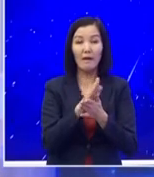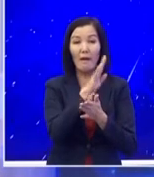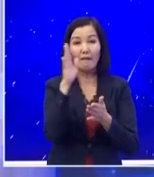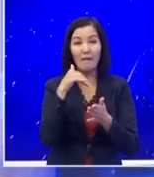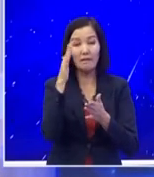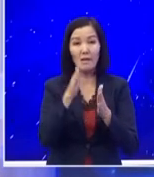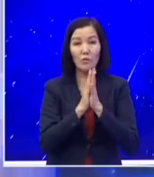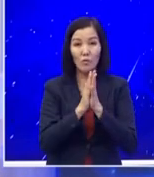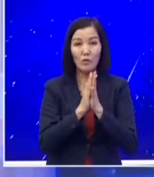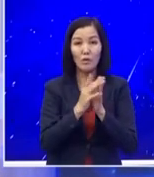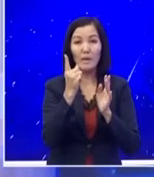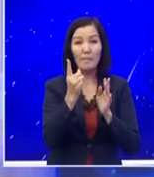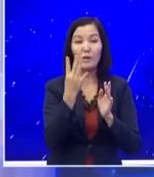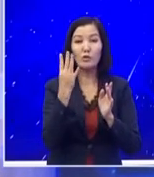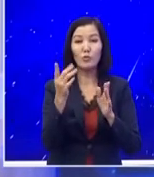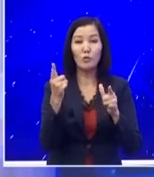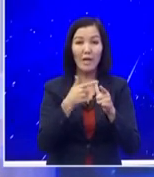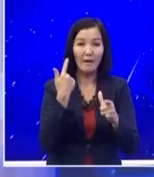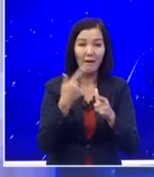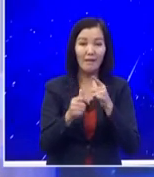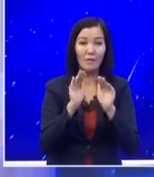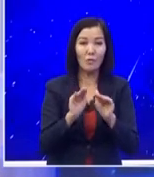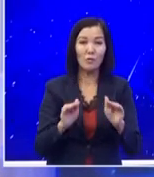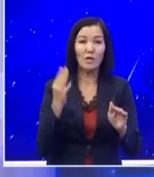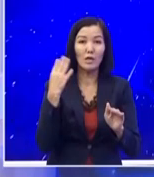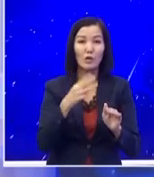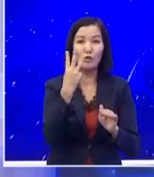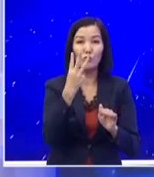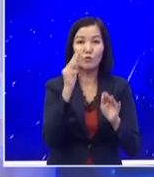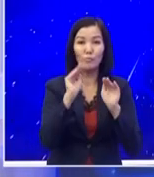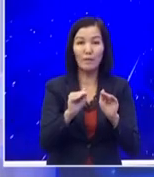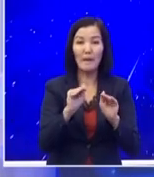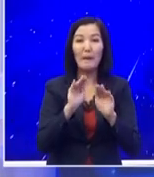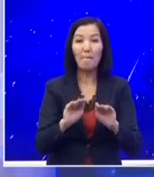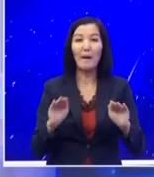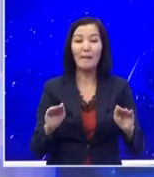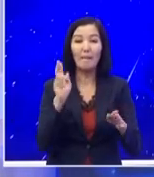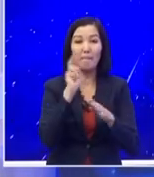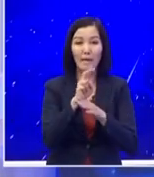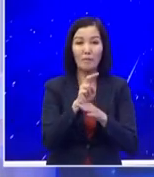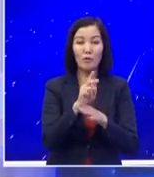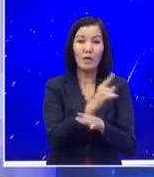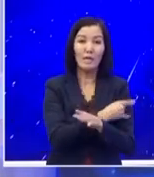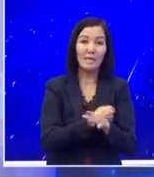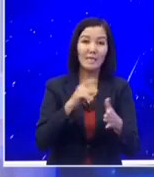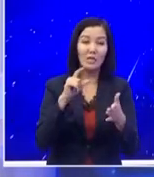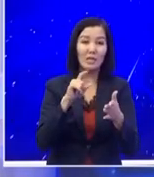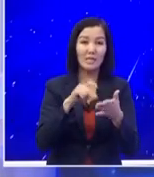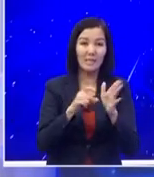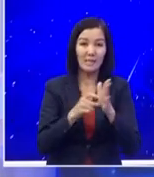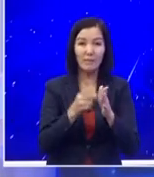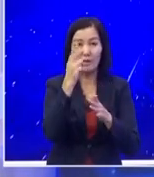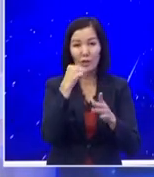ата-аналардың өтініші бойынша 1 мен 4-ші сынып оқушыларынан 43 мың бала мектепке барып жүр. Бұл кезекші сыныптар мен дәстүрлі білім алып